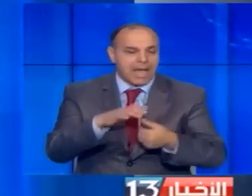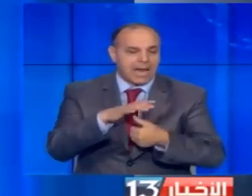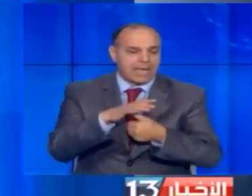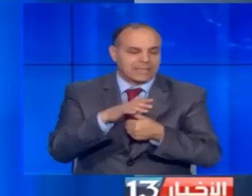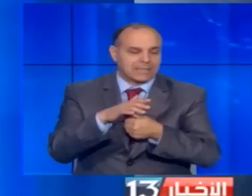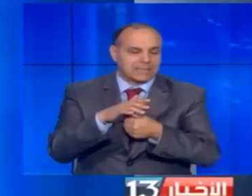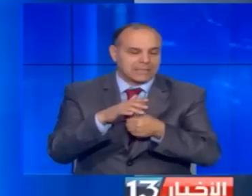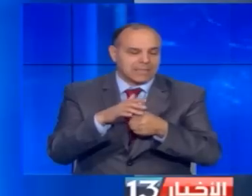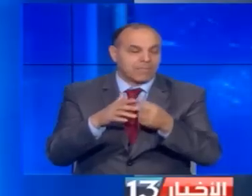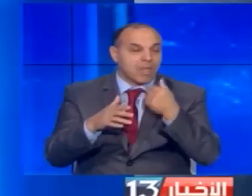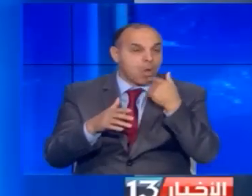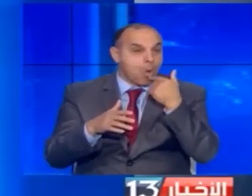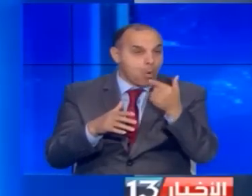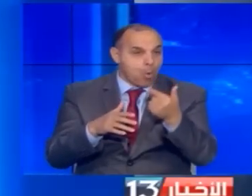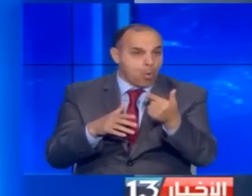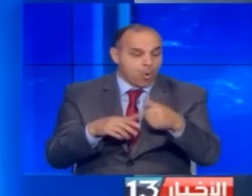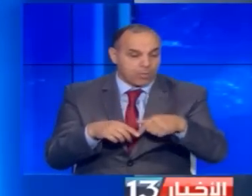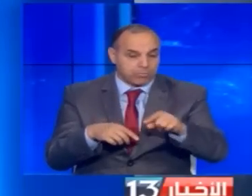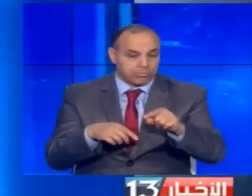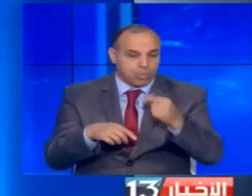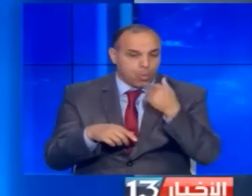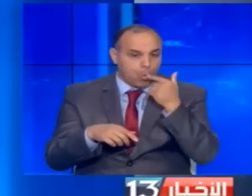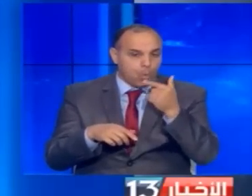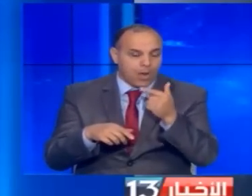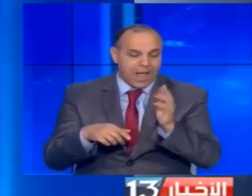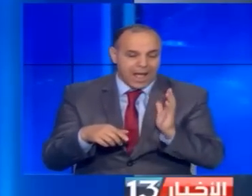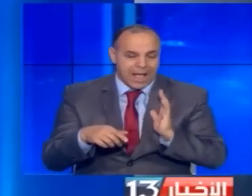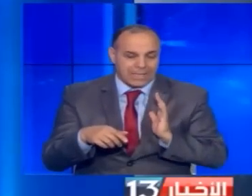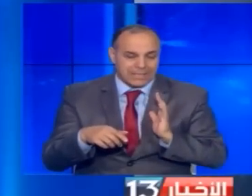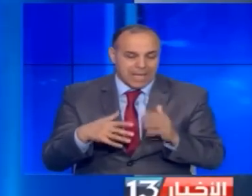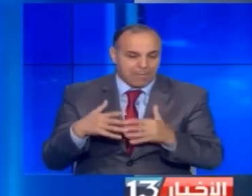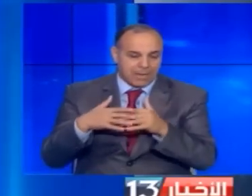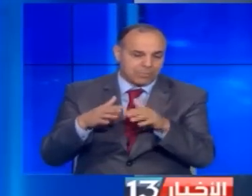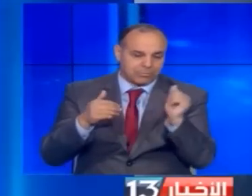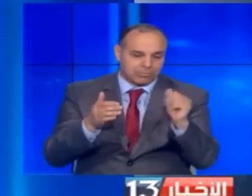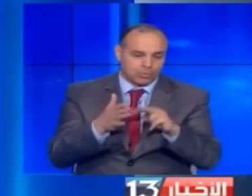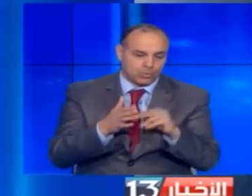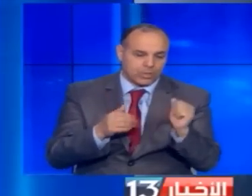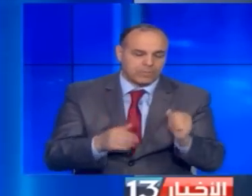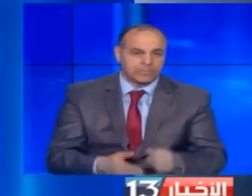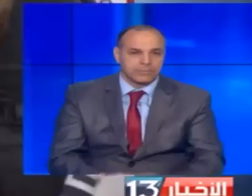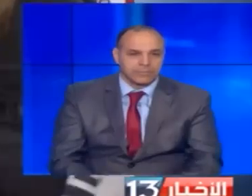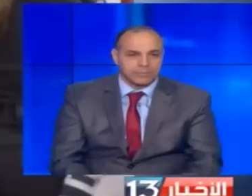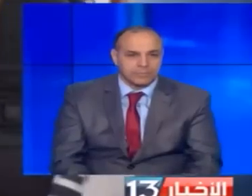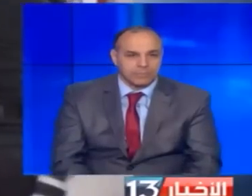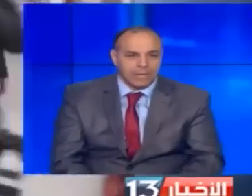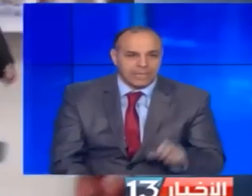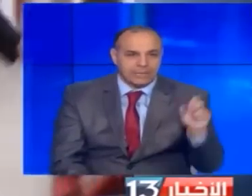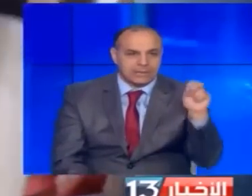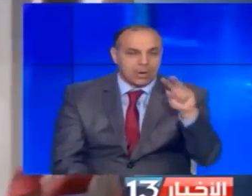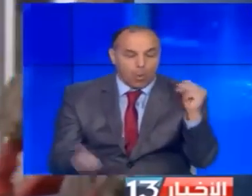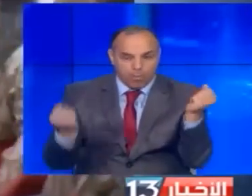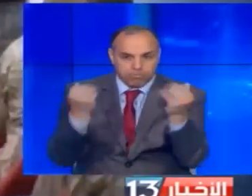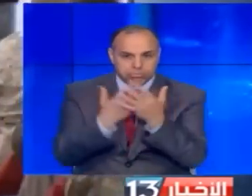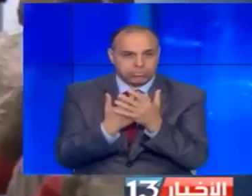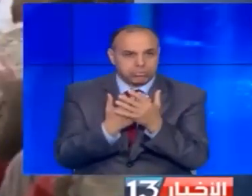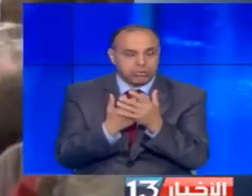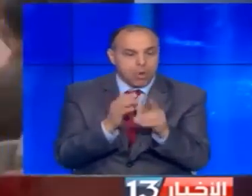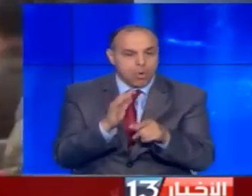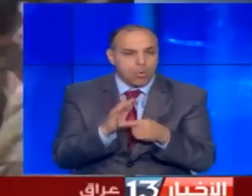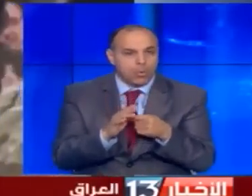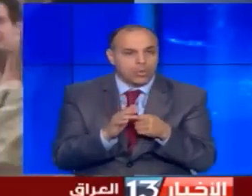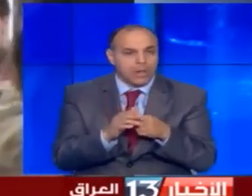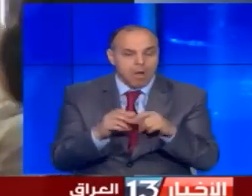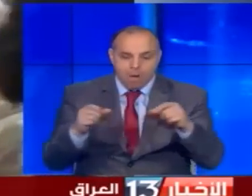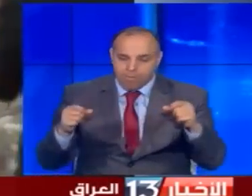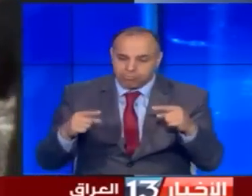الرئاسة وعقب أيام من إعلانه سحب القوات الأمريكية من سوريا. في زيارة مفاجئة له هي الأولى لمنطقة